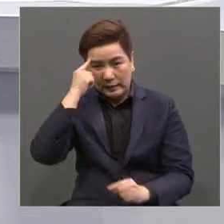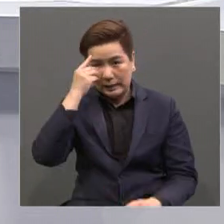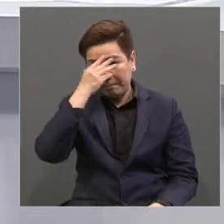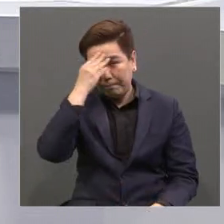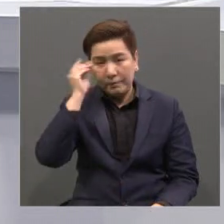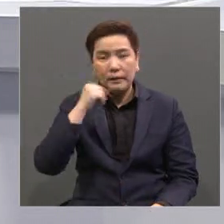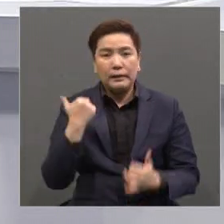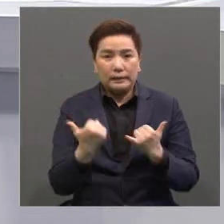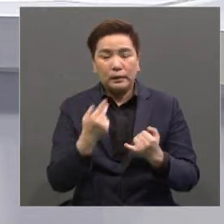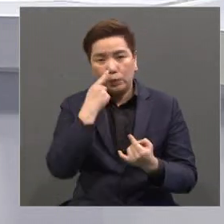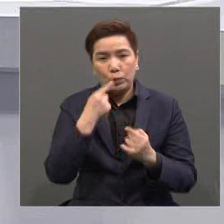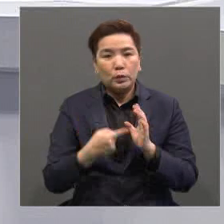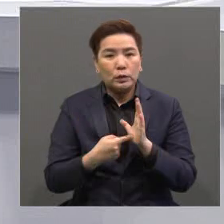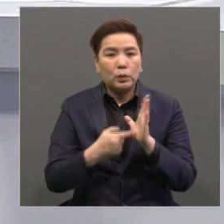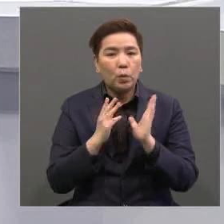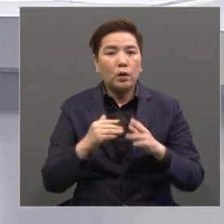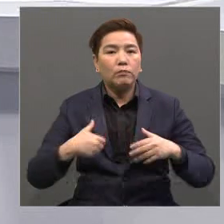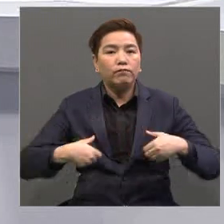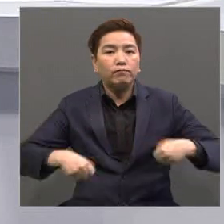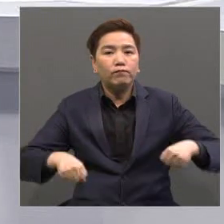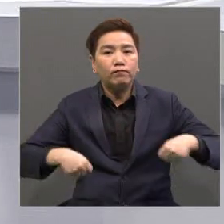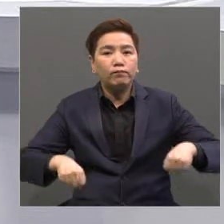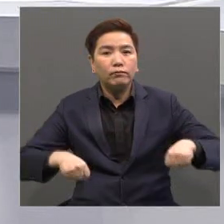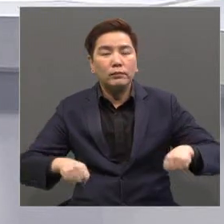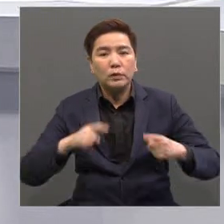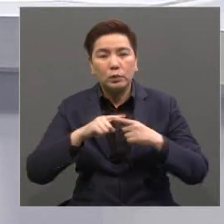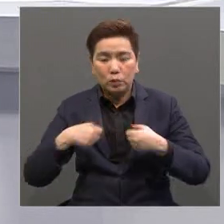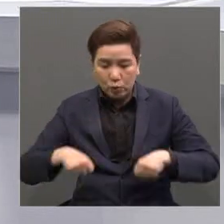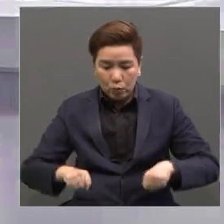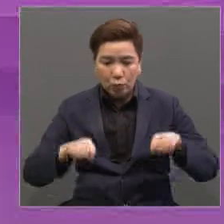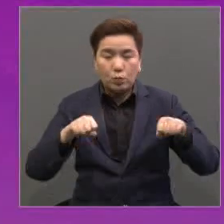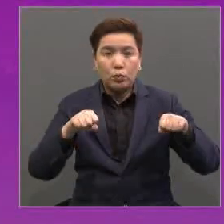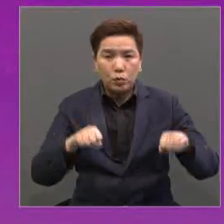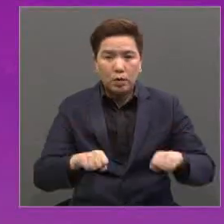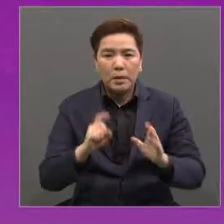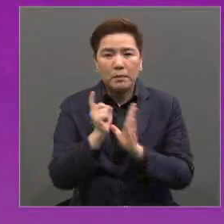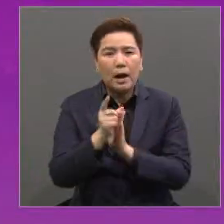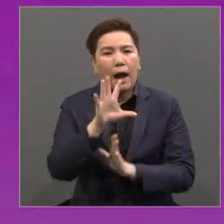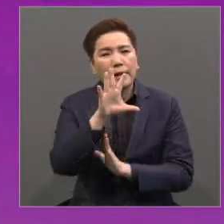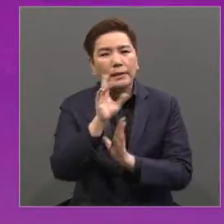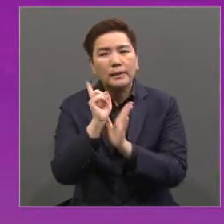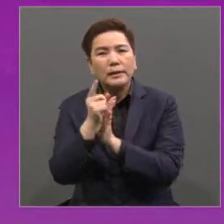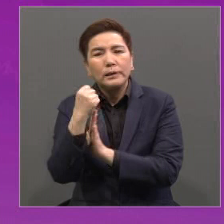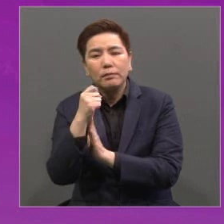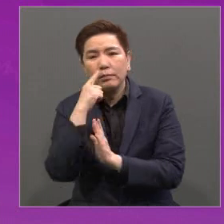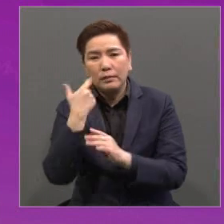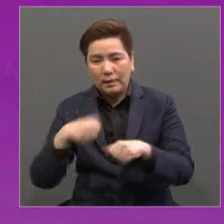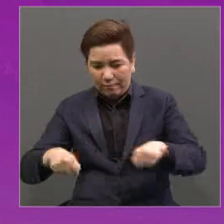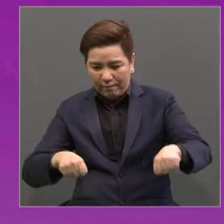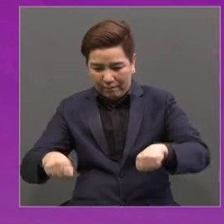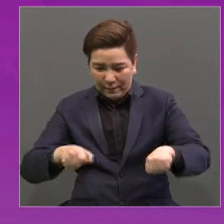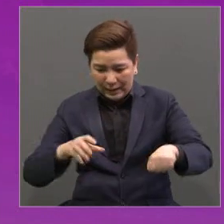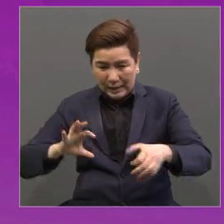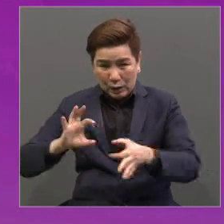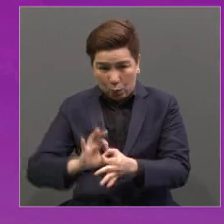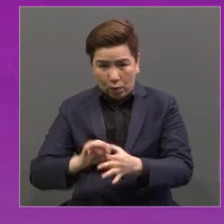สตินะคะอย่างกรณีที่เกิดขึ้นเนี่ยคนที่ขี่รถจักรยานยนต์เวลาไปจอดรถ 5นาที 10นาทีล็อคคอรถให้ดี